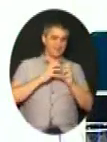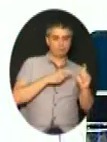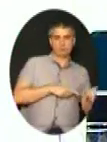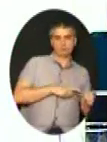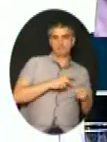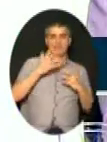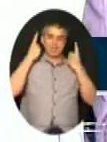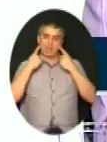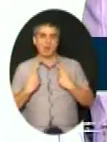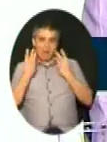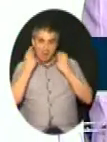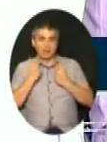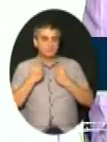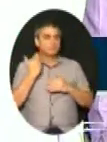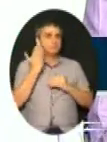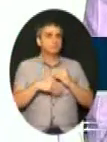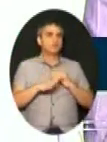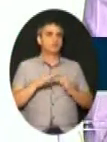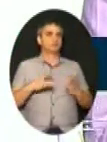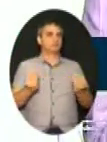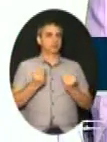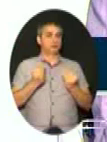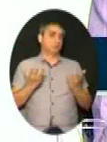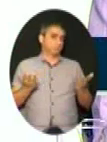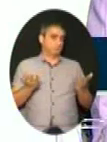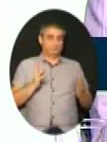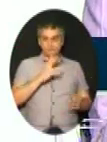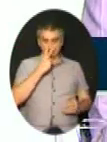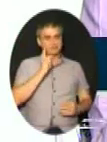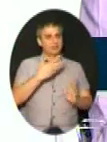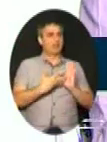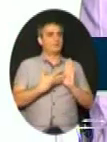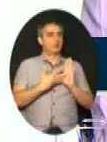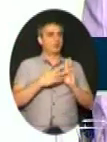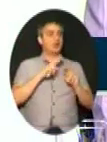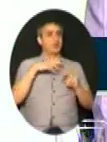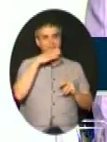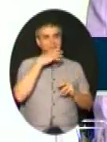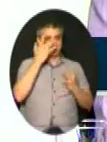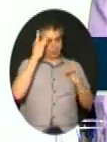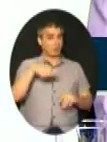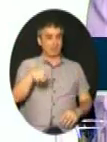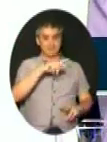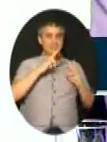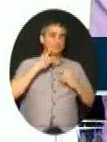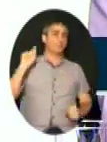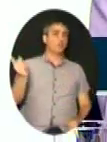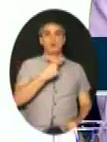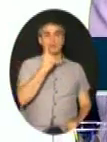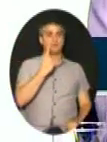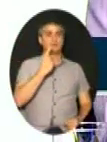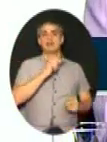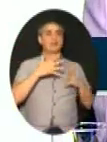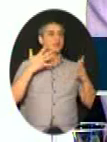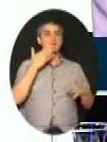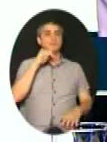לקיבוצניקים, לחרדים. סוף כל סוף יש מהלך שלפחות למרית עין, צריך לבדוק את זה לאחר הפסח, דואג לציבור כולו, למגזר הגדול